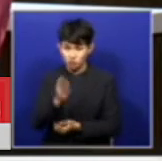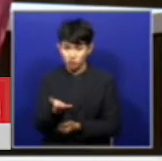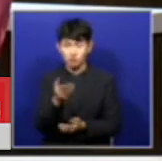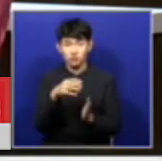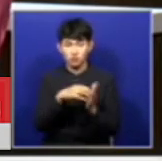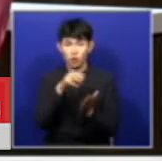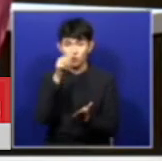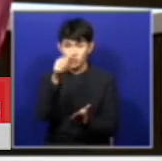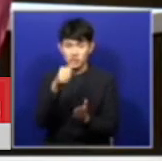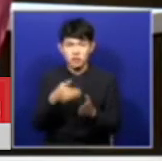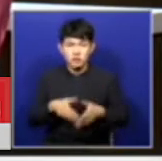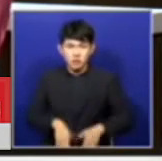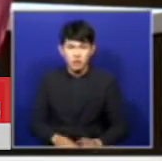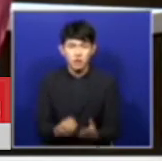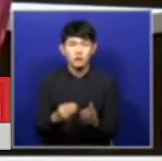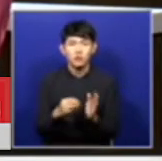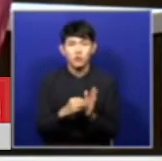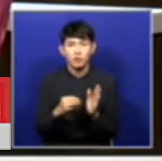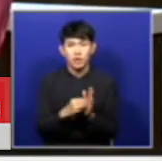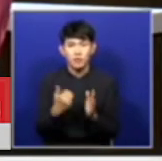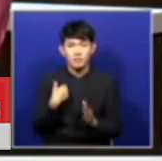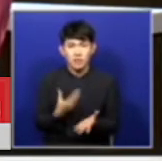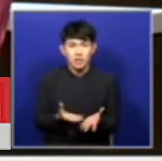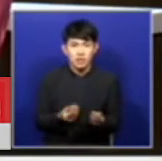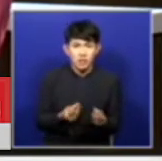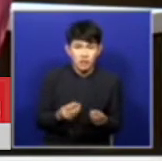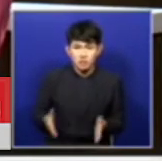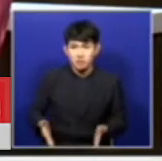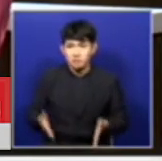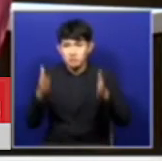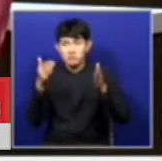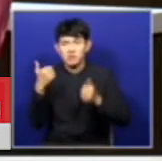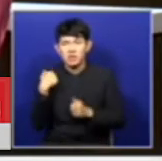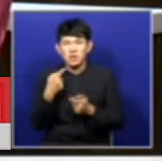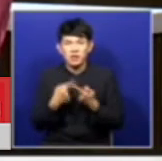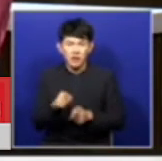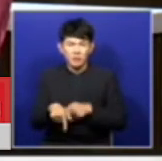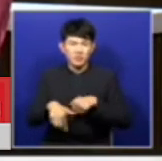แล้วมีที่ดินมีอาคารอยู่อาศัยเขาอยู่ในป่าครับ